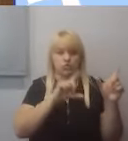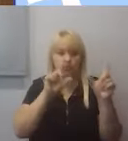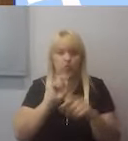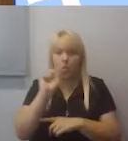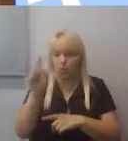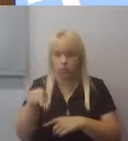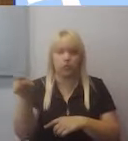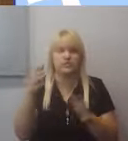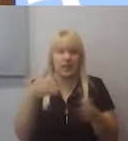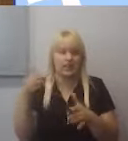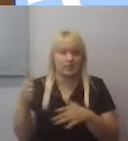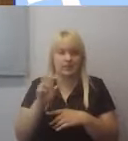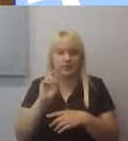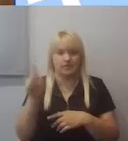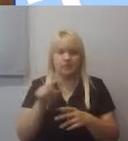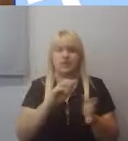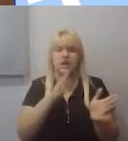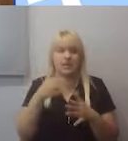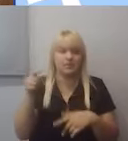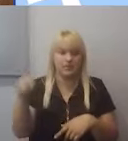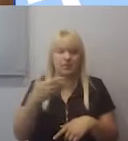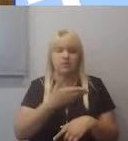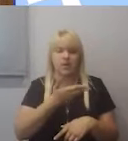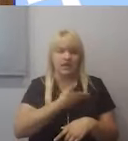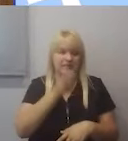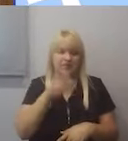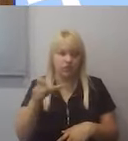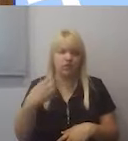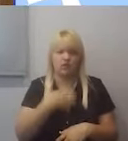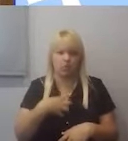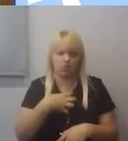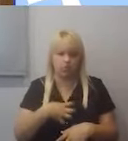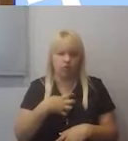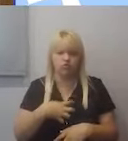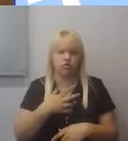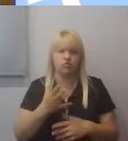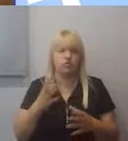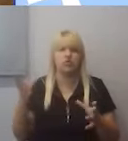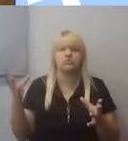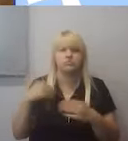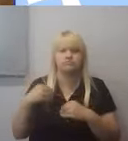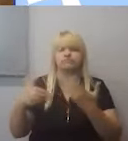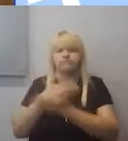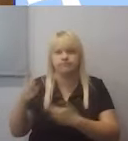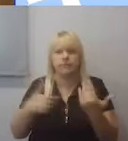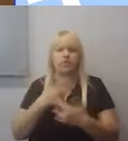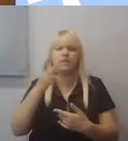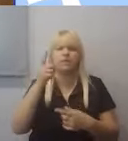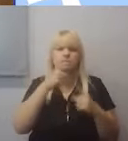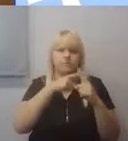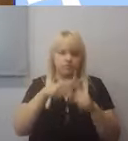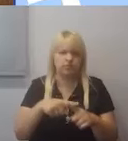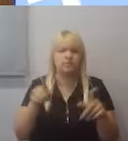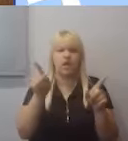tipa nu iedzīvotājam ir nepieciešama kopā ar neatliekamo medicīnisko palīdzību arī